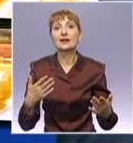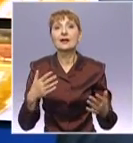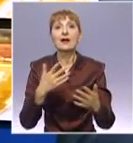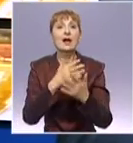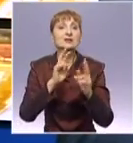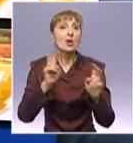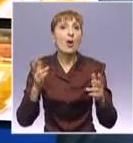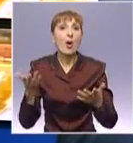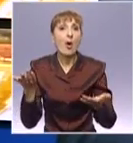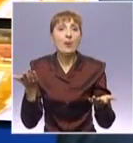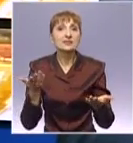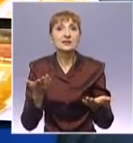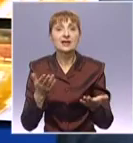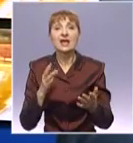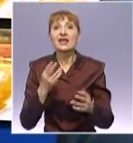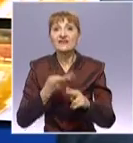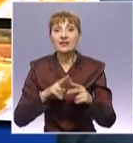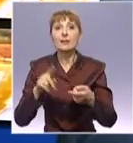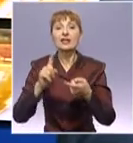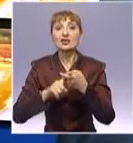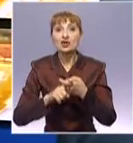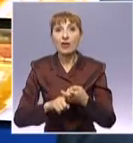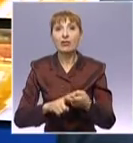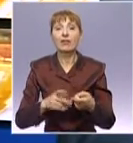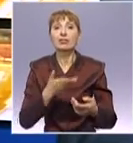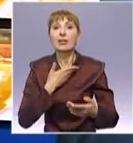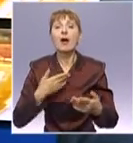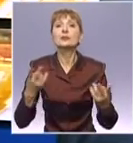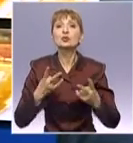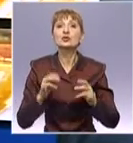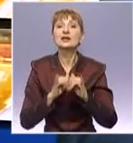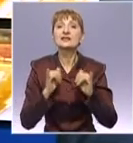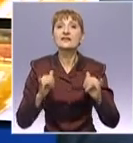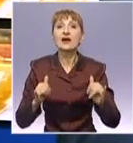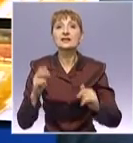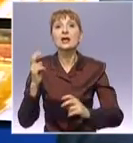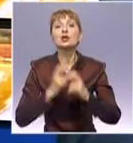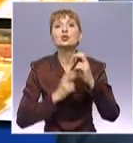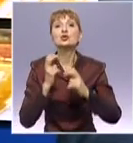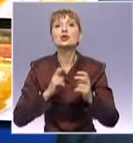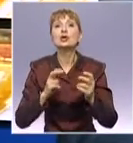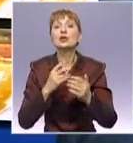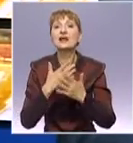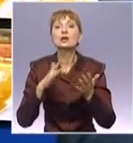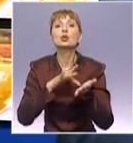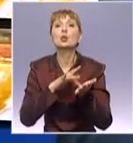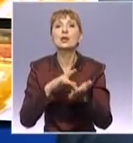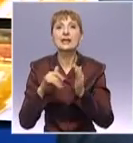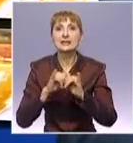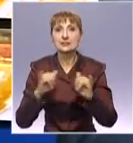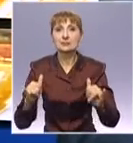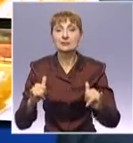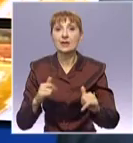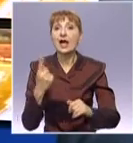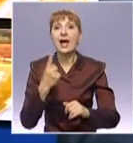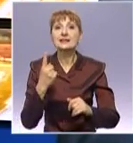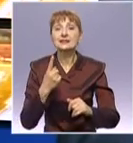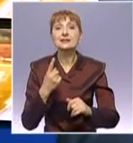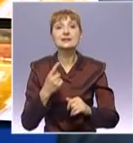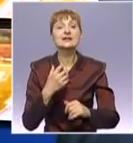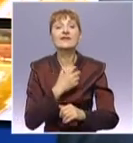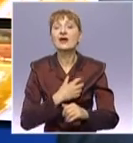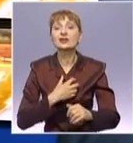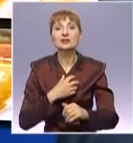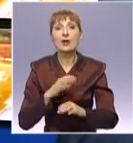опции. И в этом отношении нам нужно развивать индустрию туризма. И одним из якорных